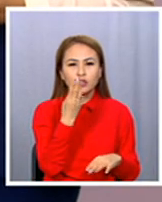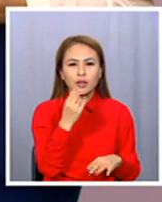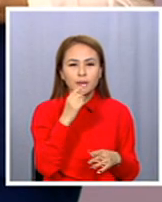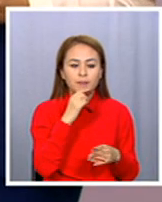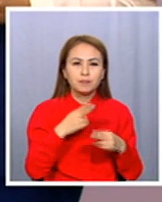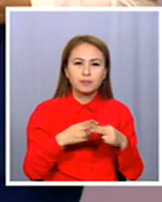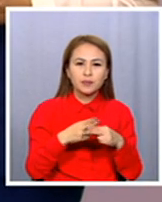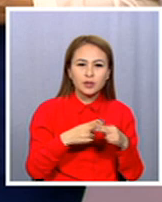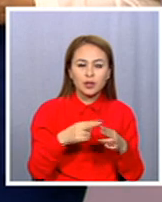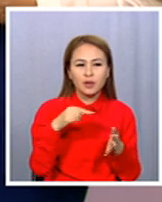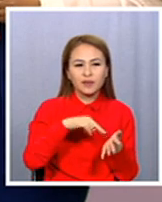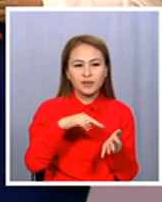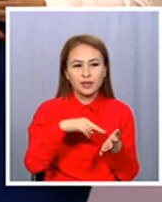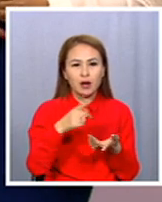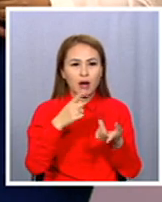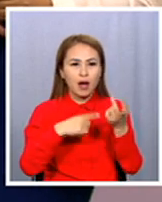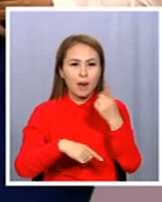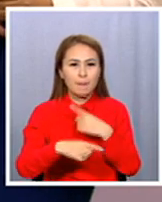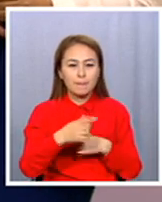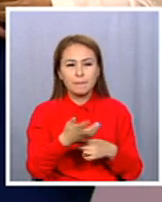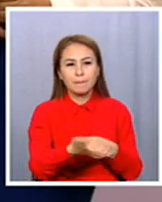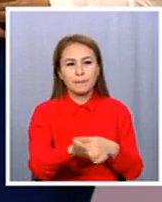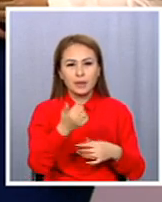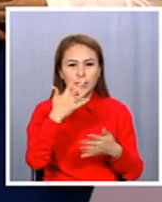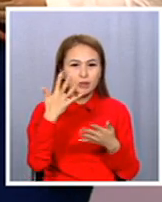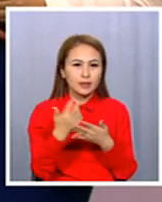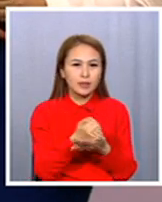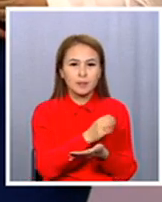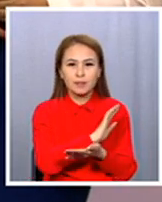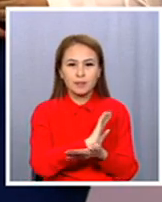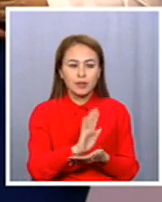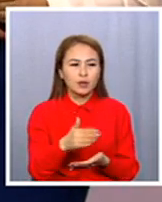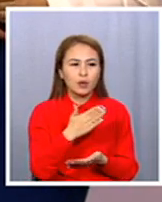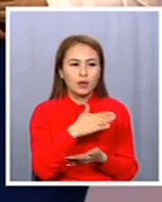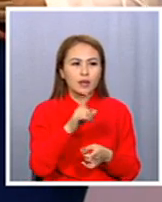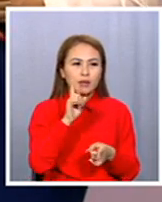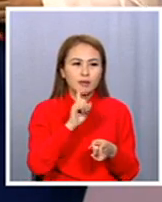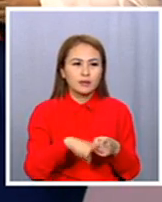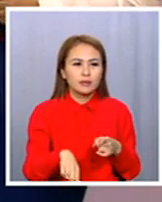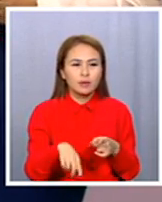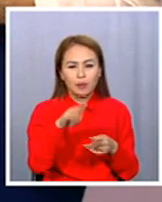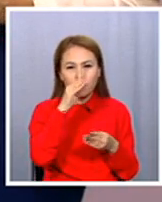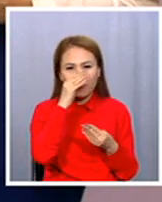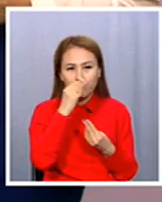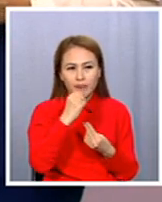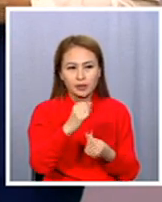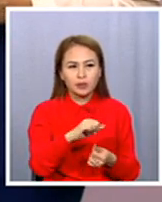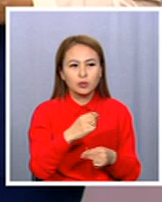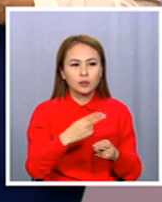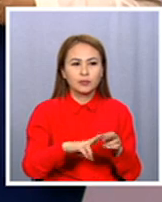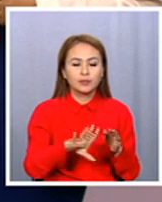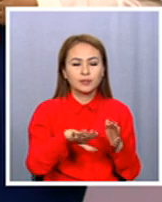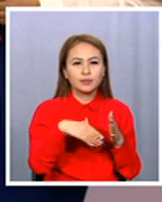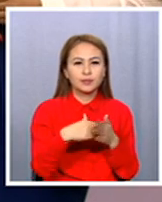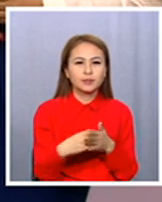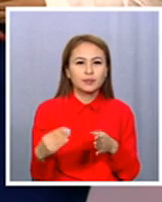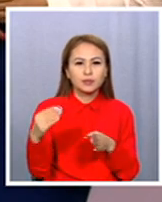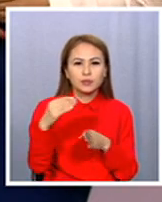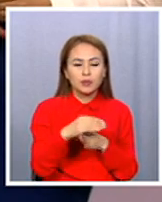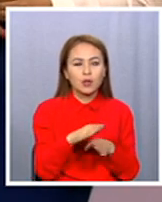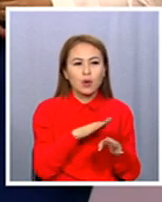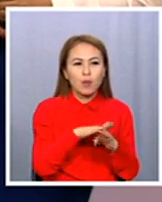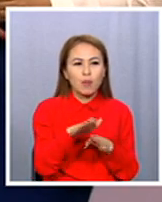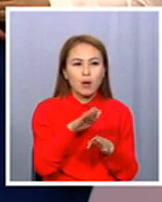пышақтарымызды жерге қайтып келгенше таппадық. Олар зым-зия жоғалды. Содан қосымша блоктағы